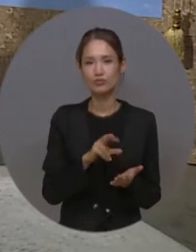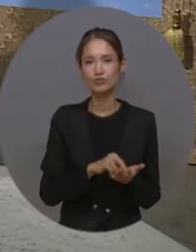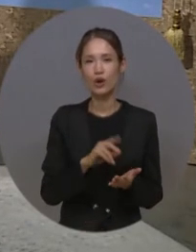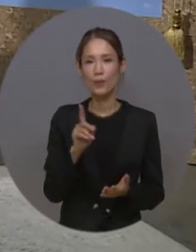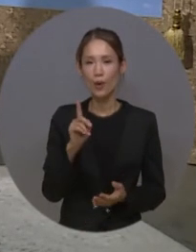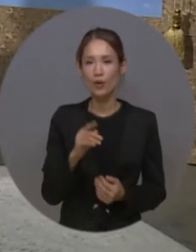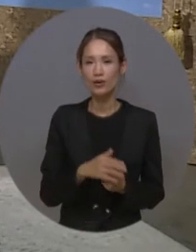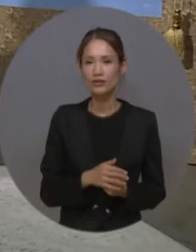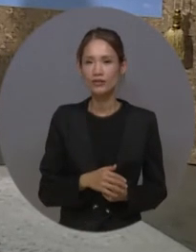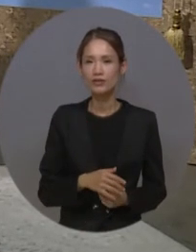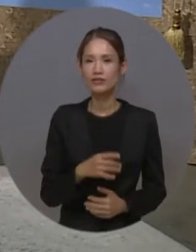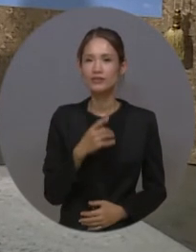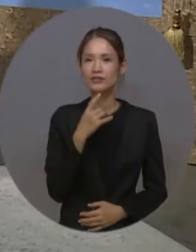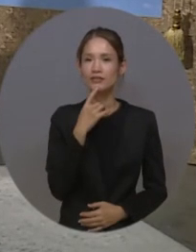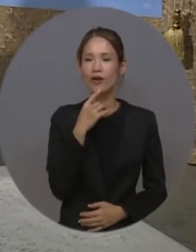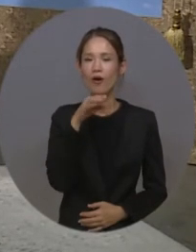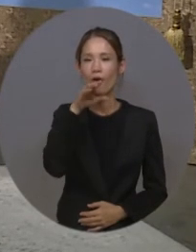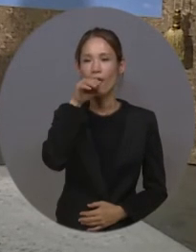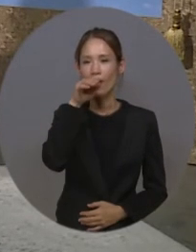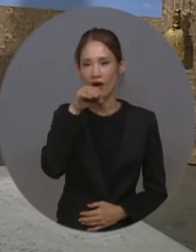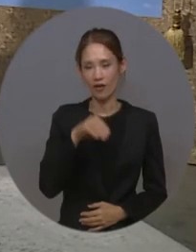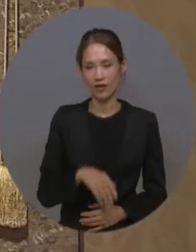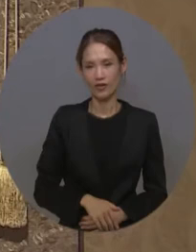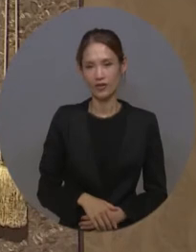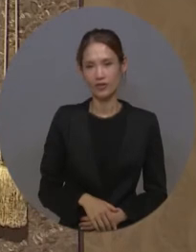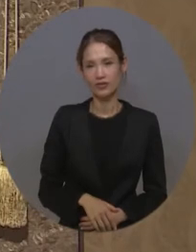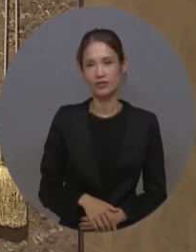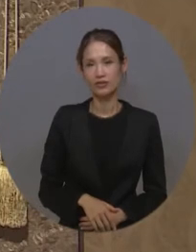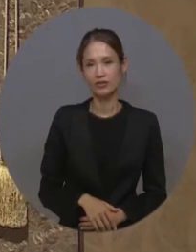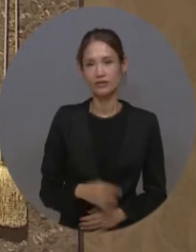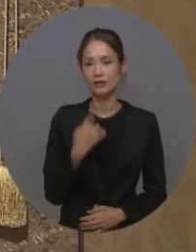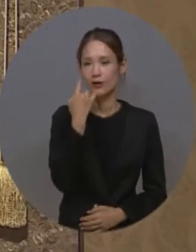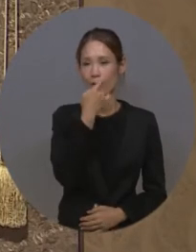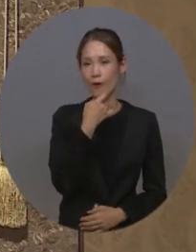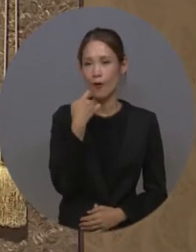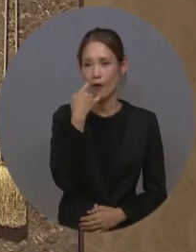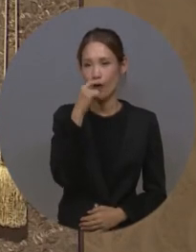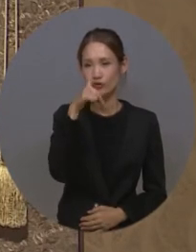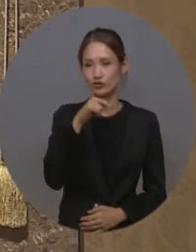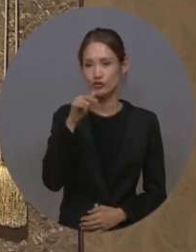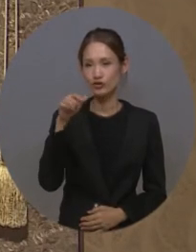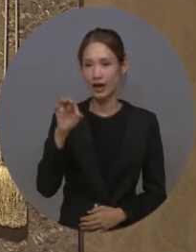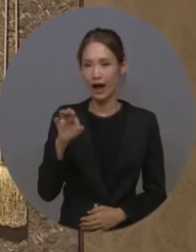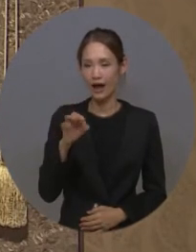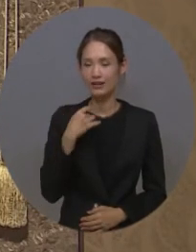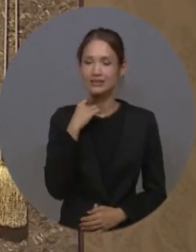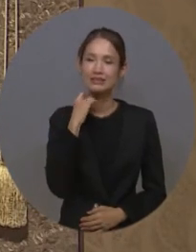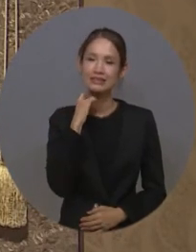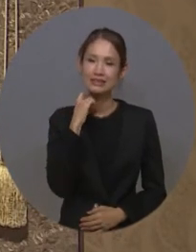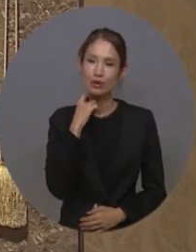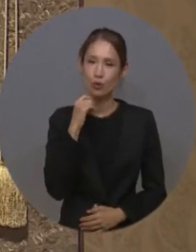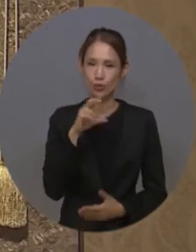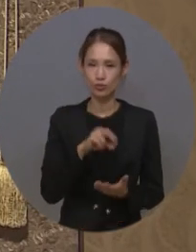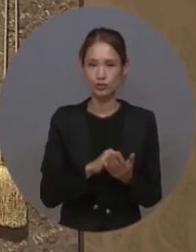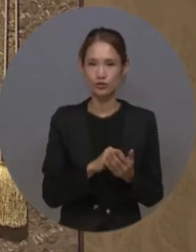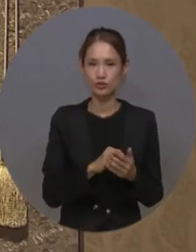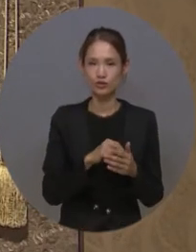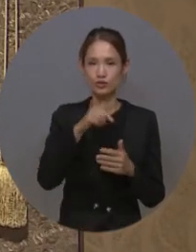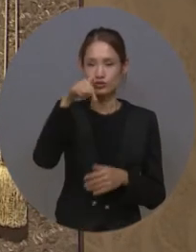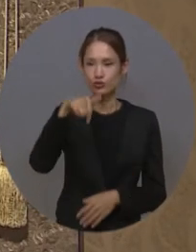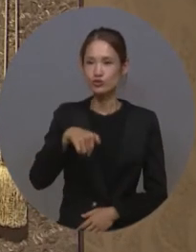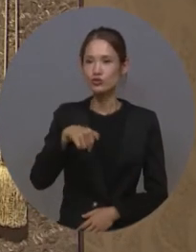바로 턱과 혀의 문제더라고요. 구강의 문제고 네. 기도의 문제입니다. 즉 구조의 문제가 되게